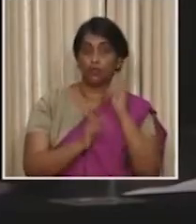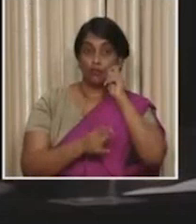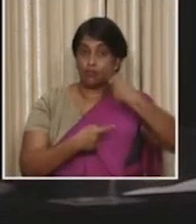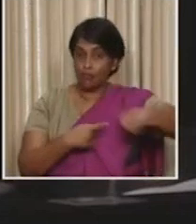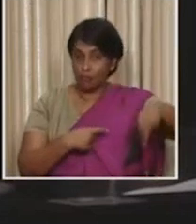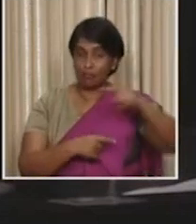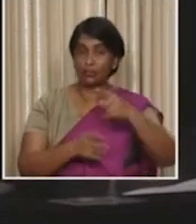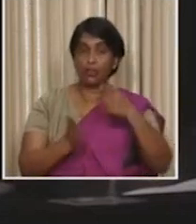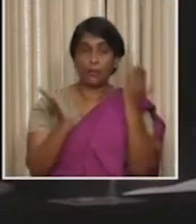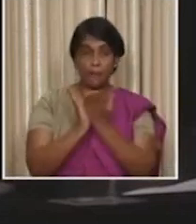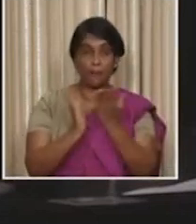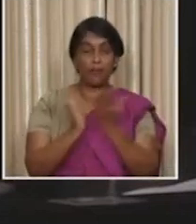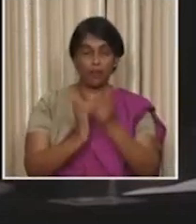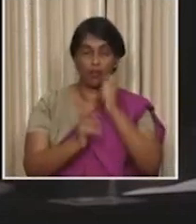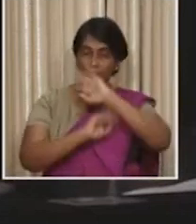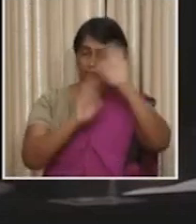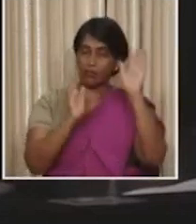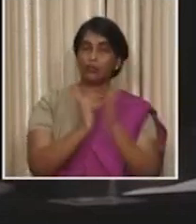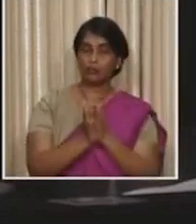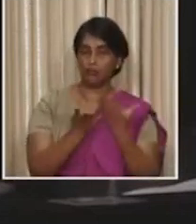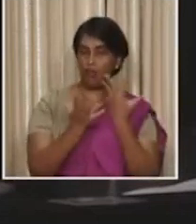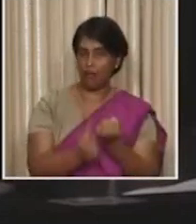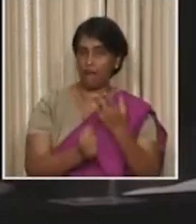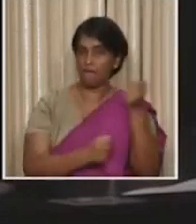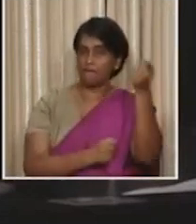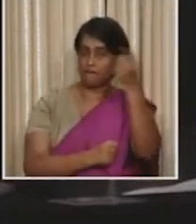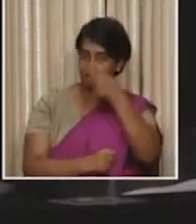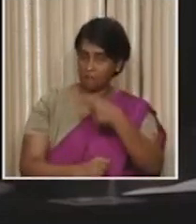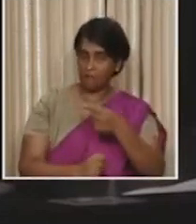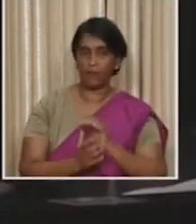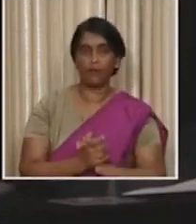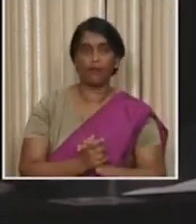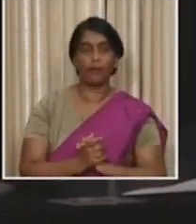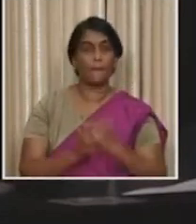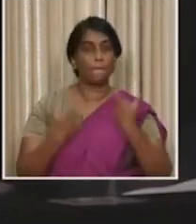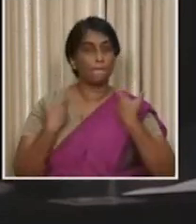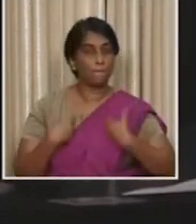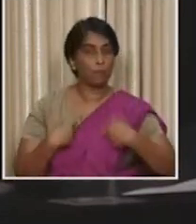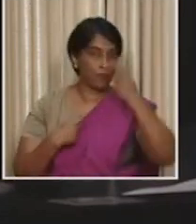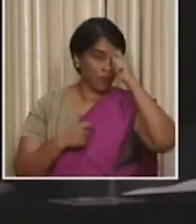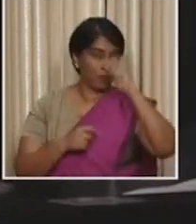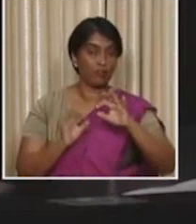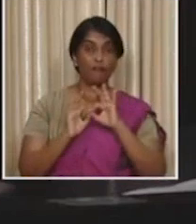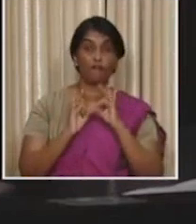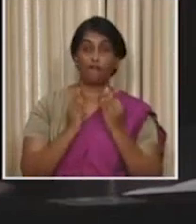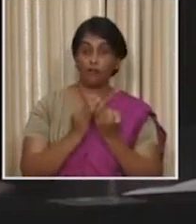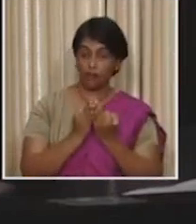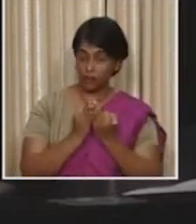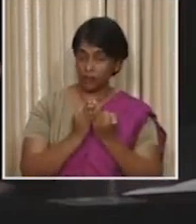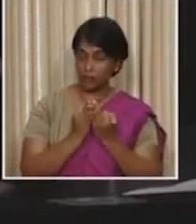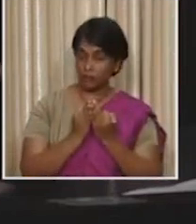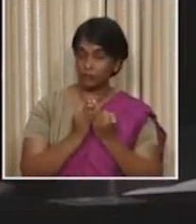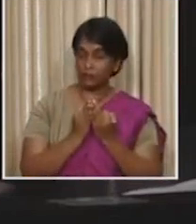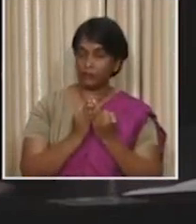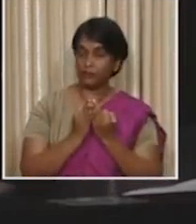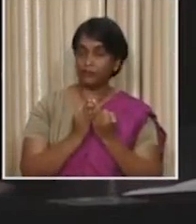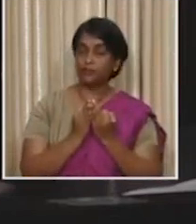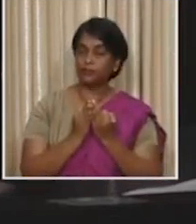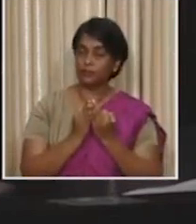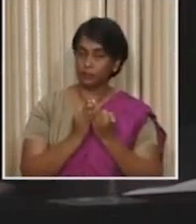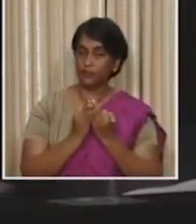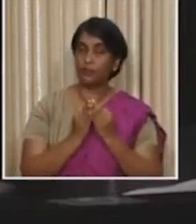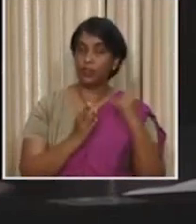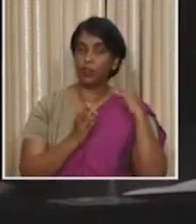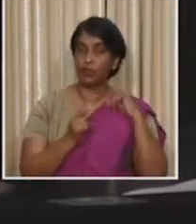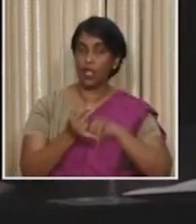அரசாங்கம், அப்பொழுது இருந்த மஹிந்த ராஜபக்ச குடும்பம், குறிப்பாக பாதுகாப்புத்துறை செயலாளராக இருந்த முன்னாள் ஜனாதிபதியுமான கோட்டபாய